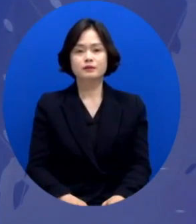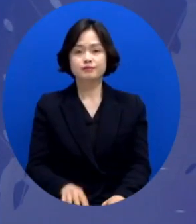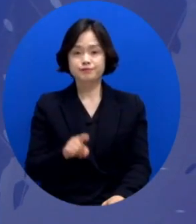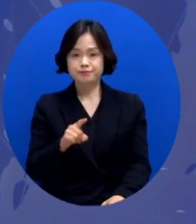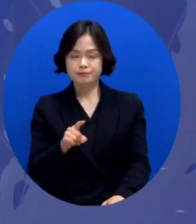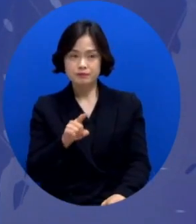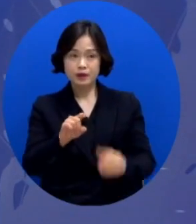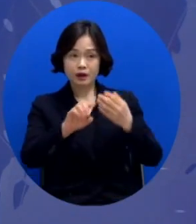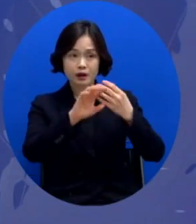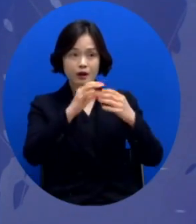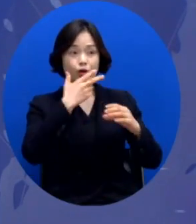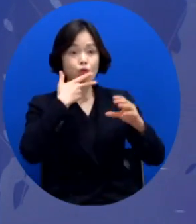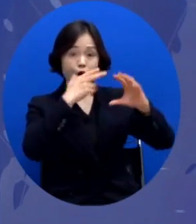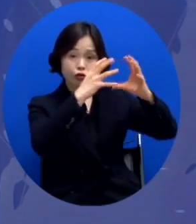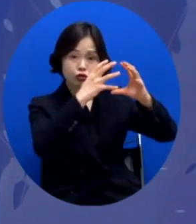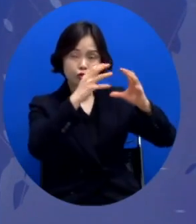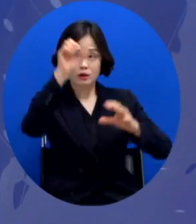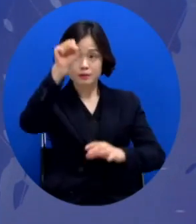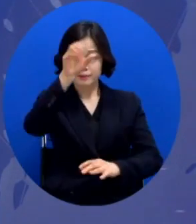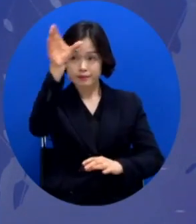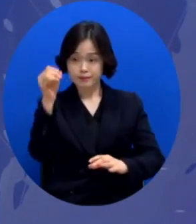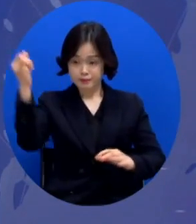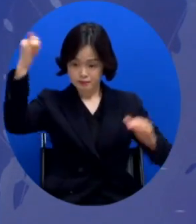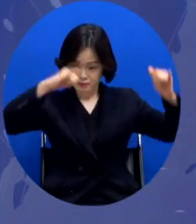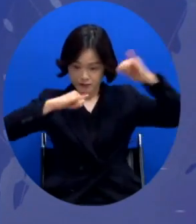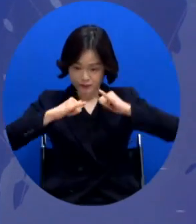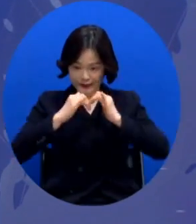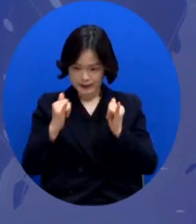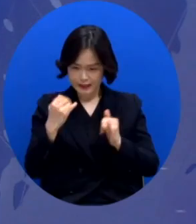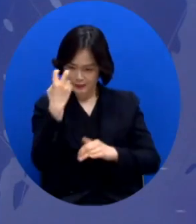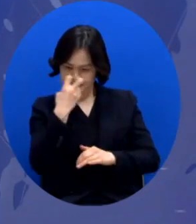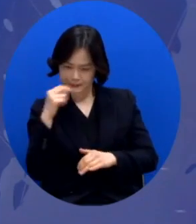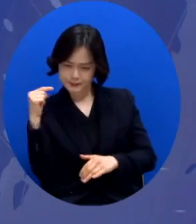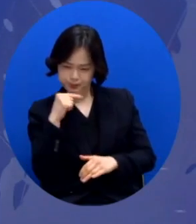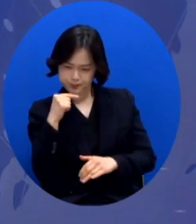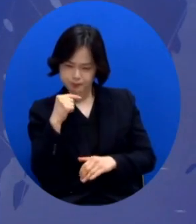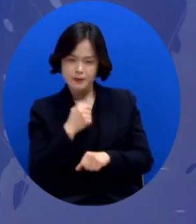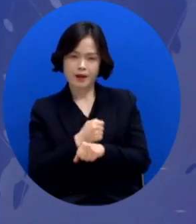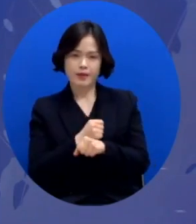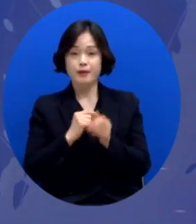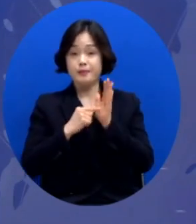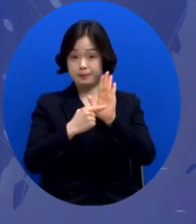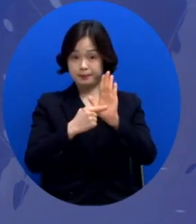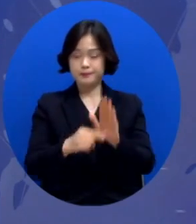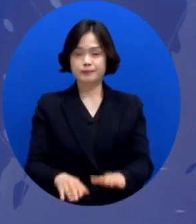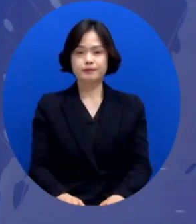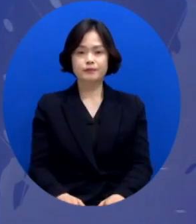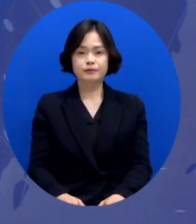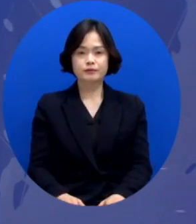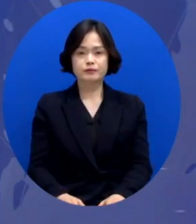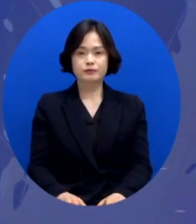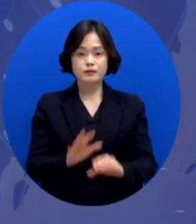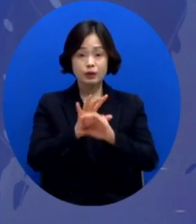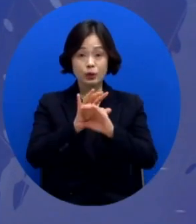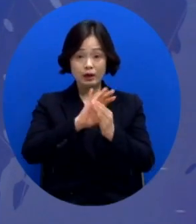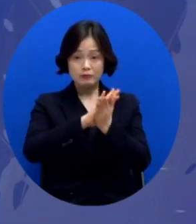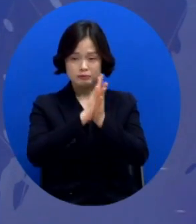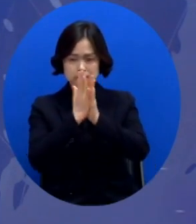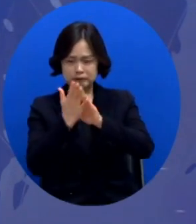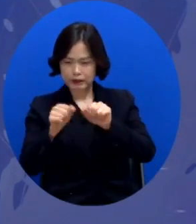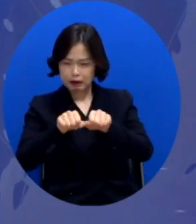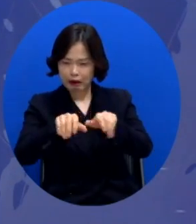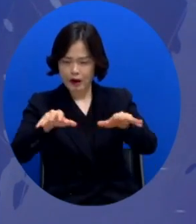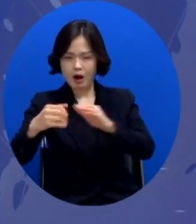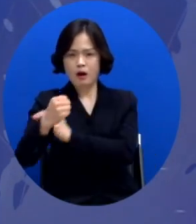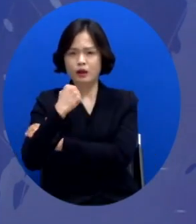대한 모니터링과 분석을 더욱 강화하겠다고 밝혔습니다. 네. 전파력이 강한 변이 바이러스가 지역 감염으로 옮겨가지